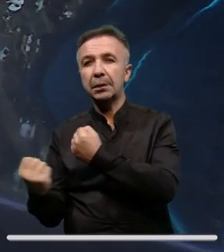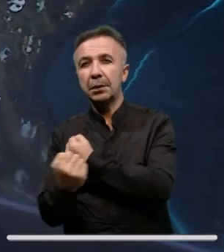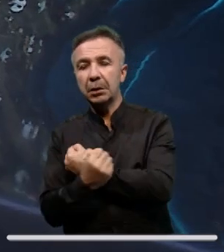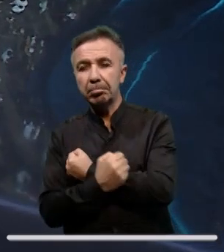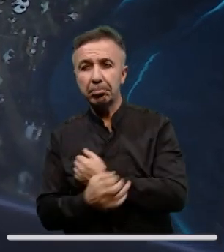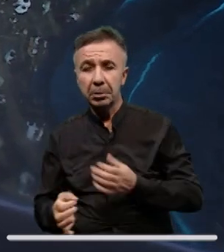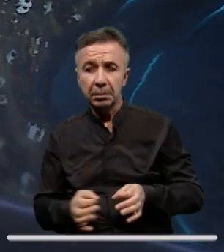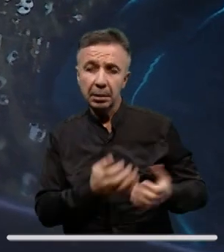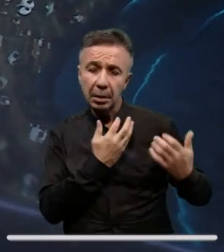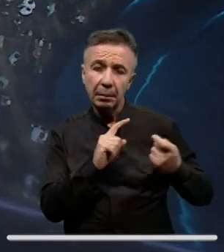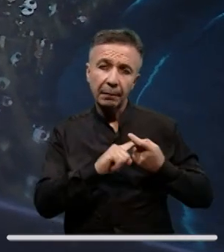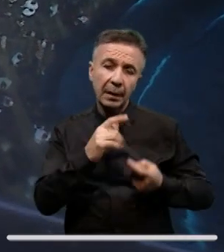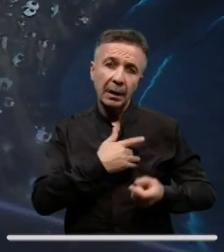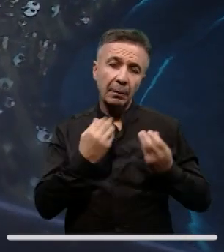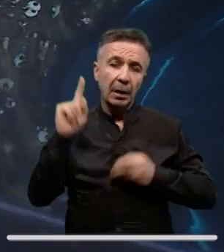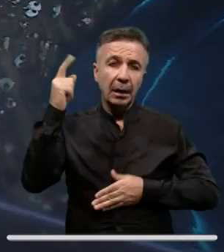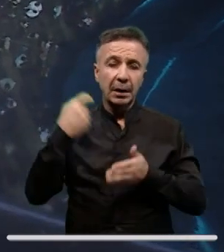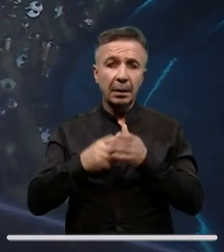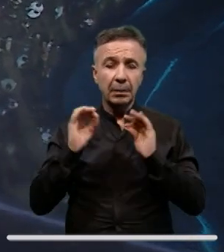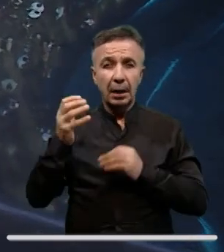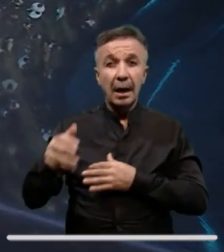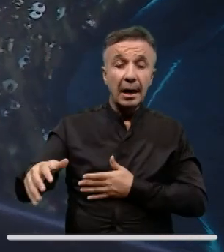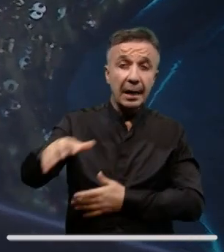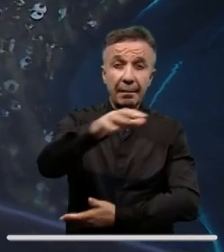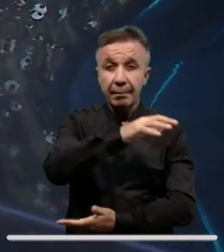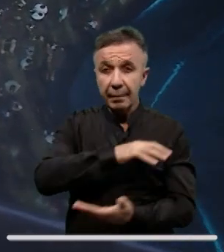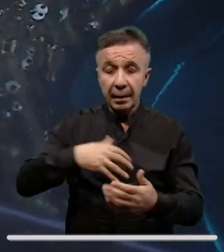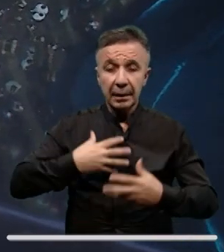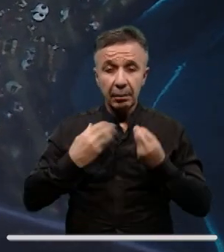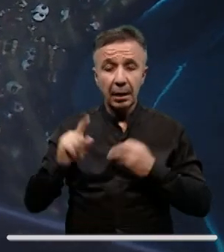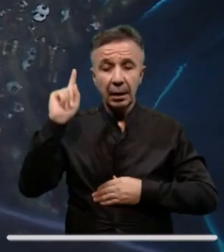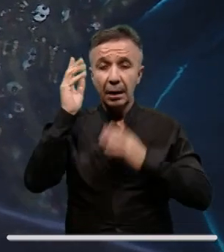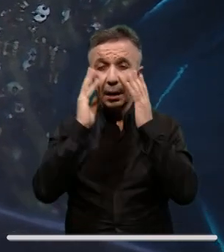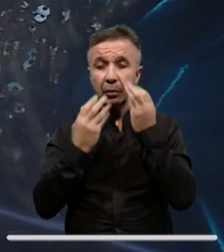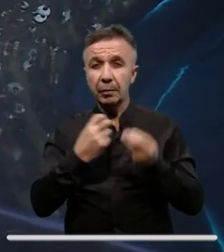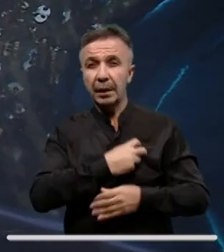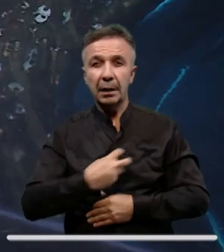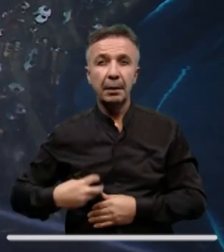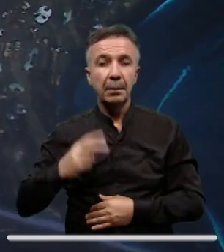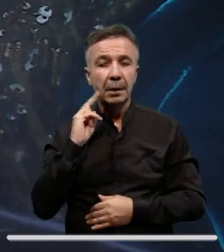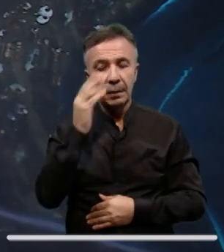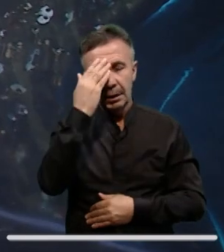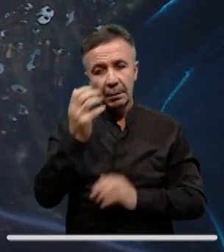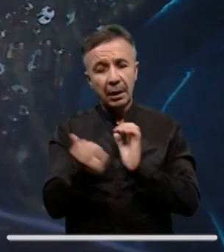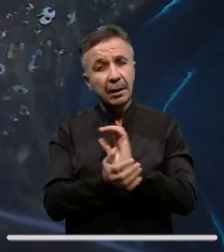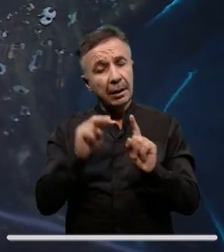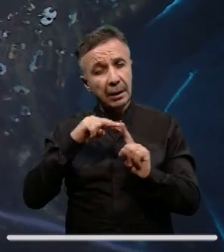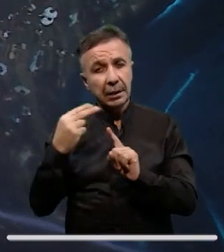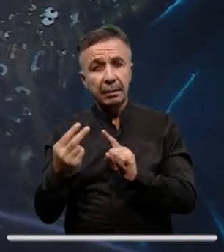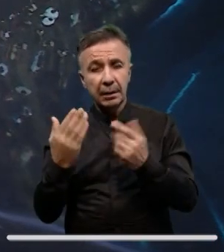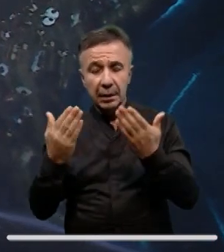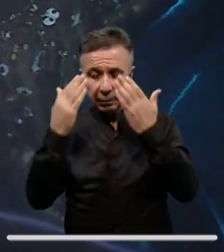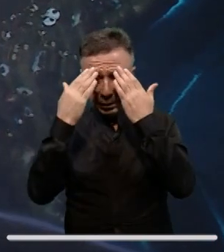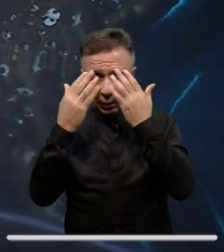Bismillahirrahmanirrahim Elhamdülillahi rabbil alemin vessalatü vesselamü ala resulina Muhammedin ve ala alihi ve